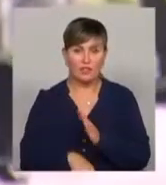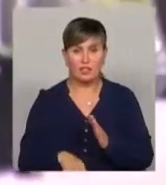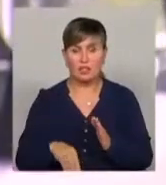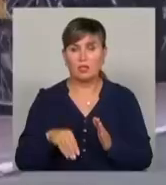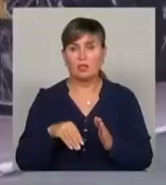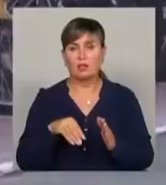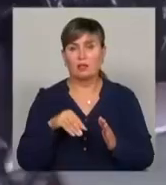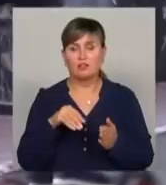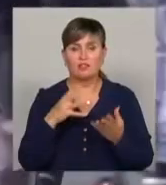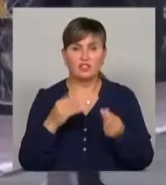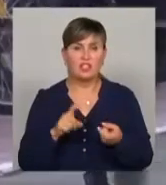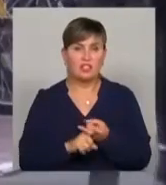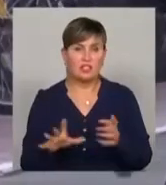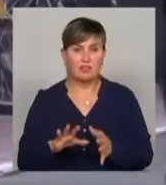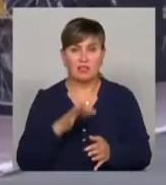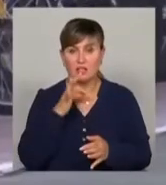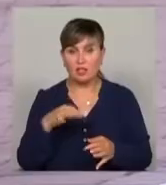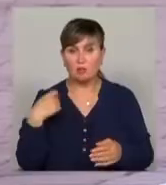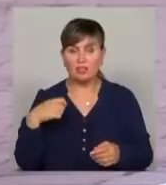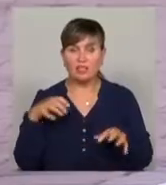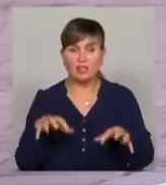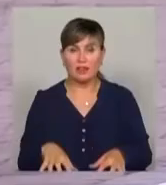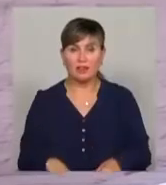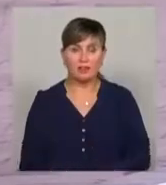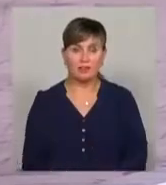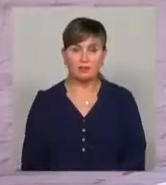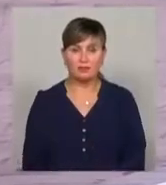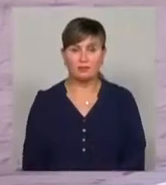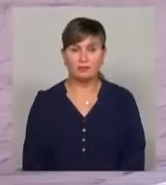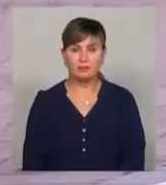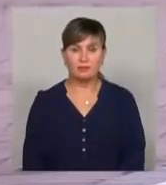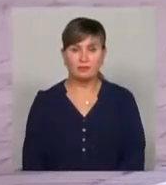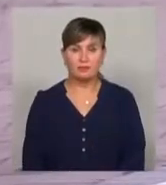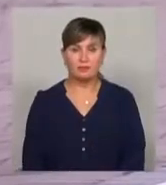в обретение независимости, заверил президент. Мираль Жанова, Даниар Омар, телеканал Алматы, Нур-Султан.